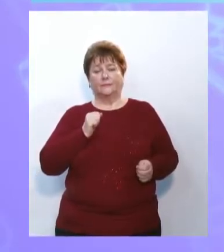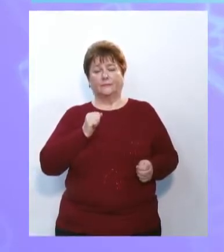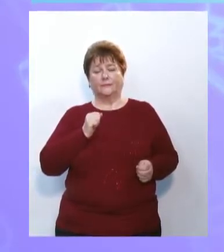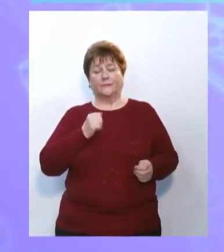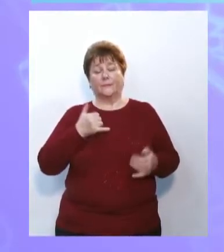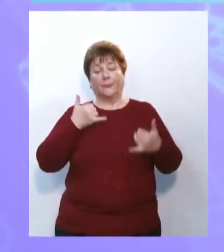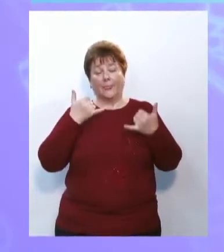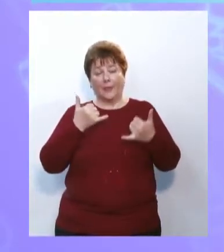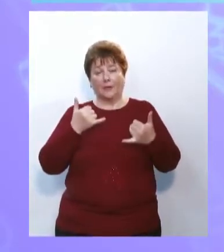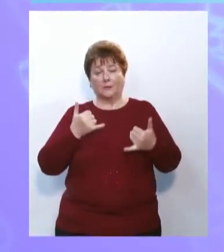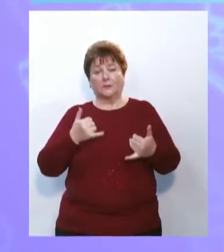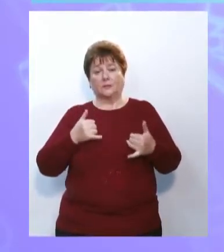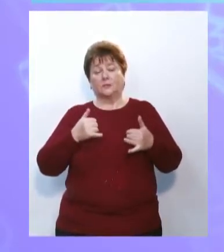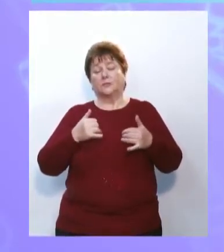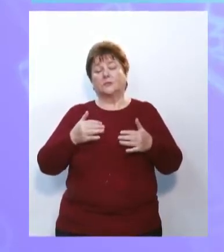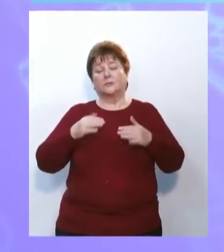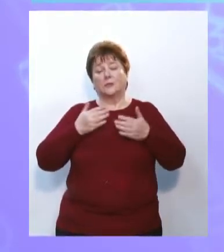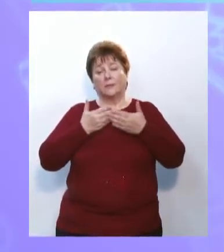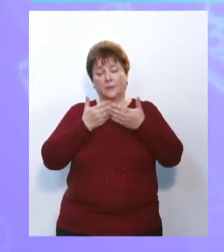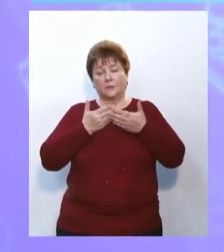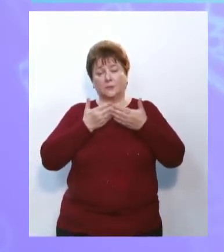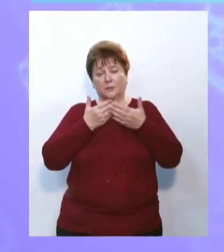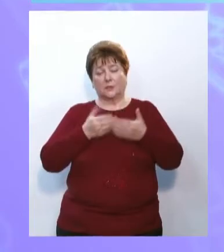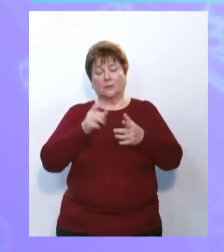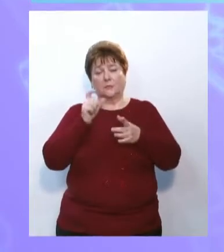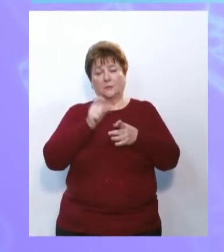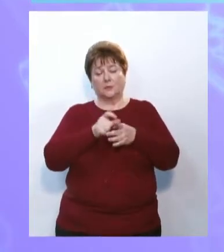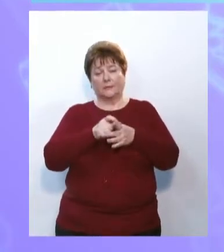А теперь прочитаем слова.